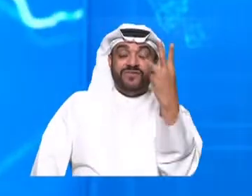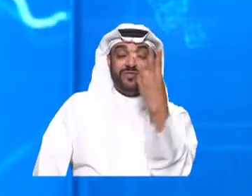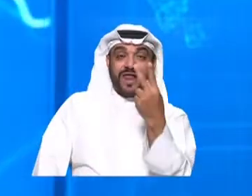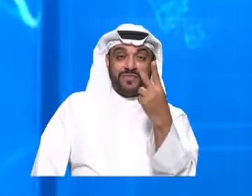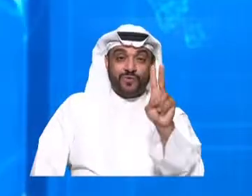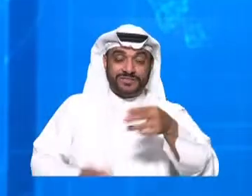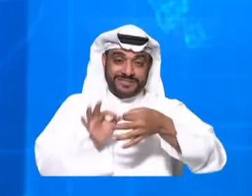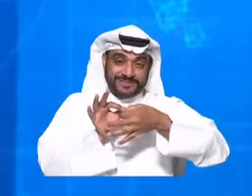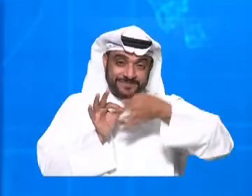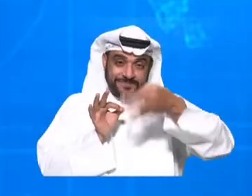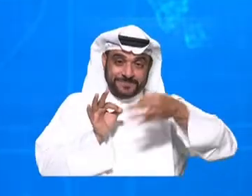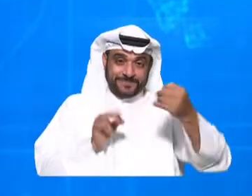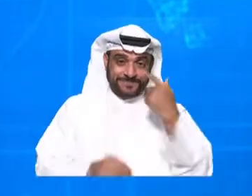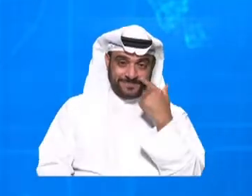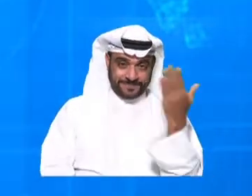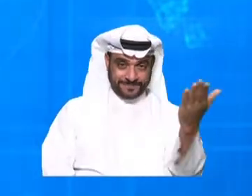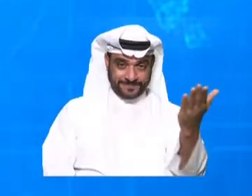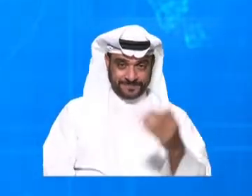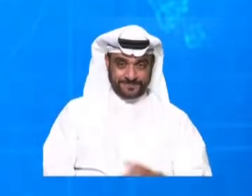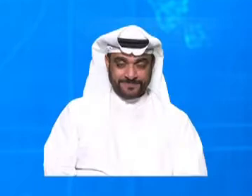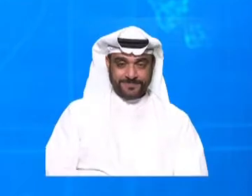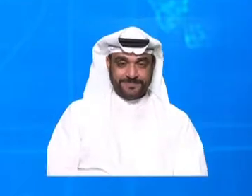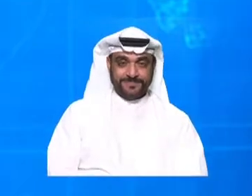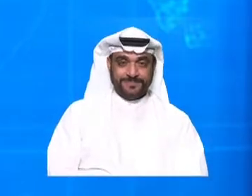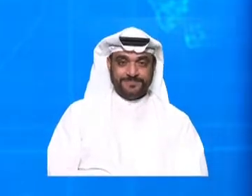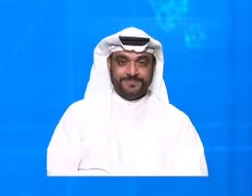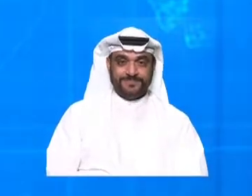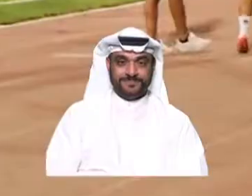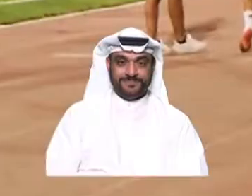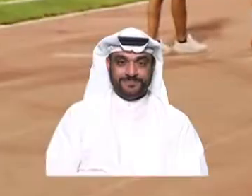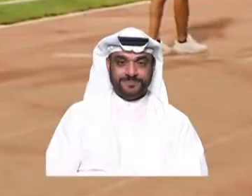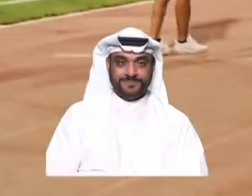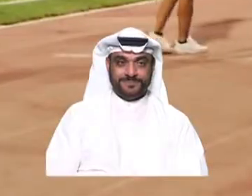أكثر في سياق التقرير، تالي المتابعة.